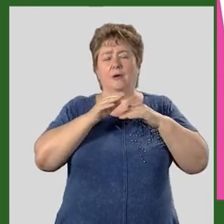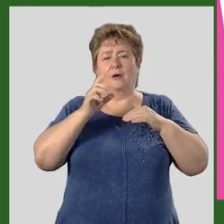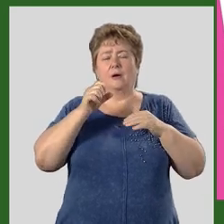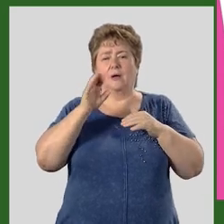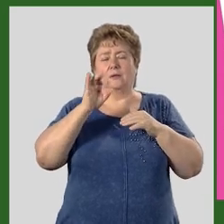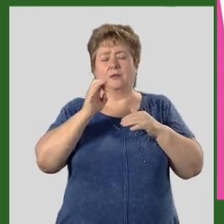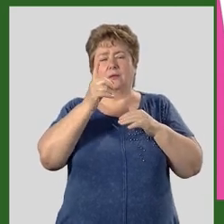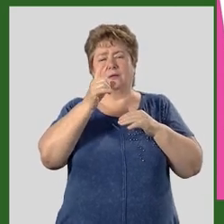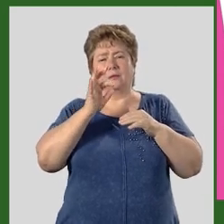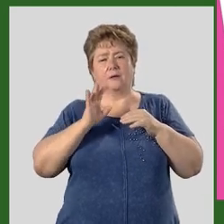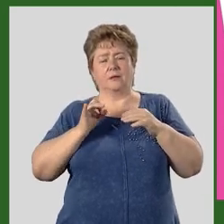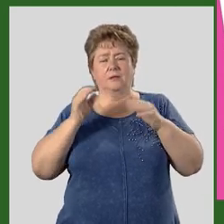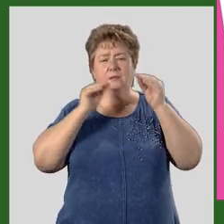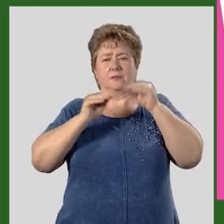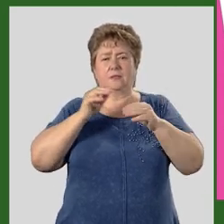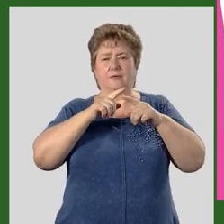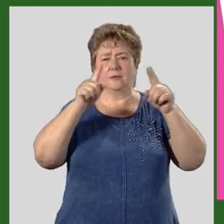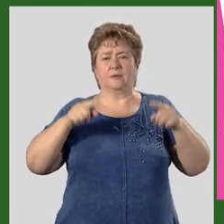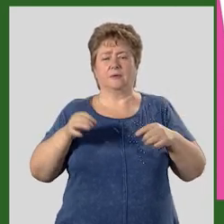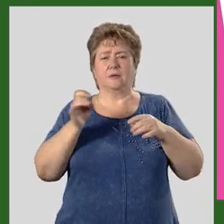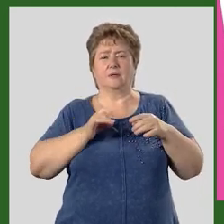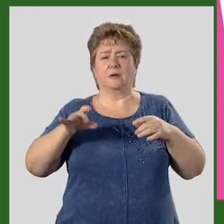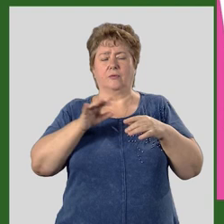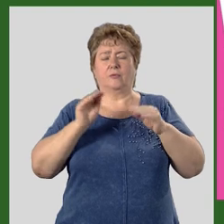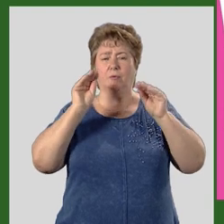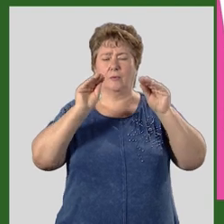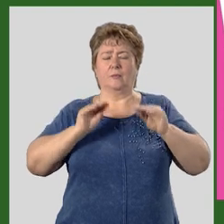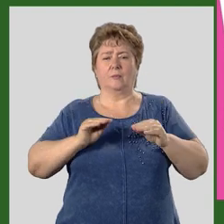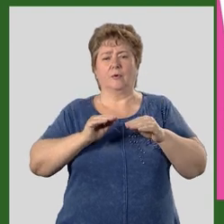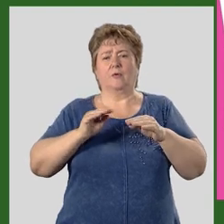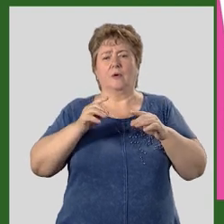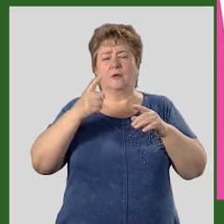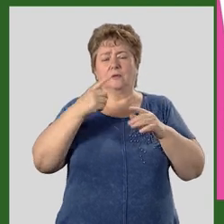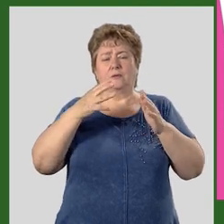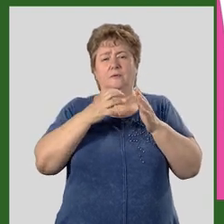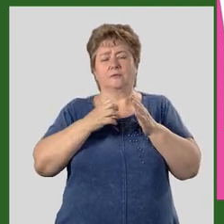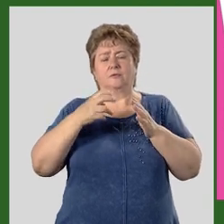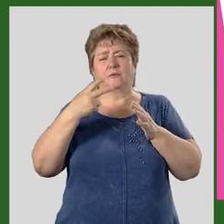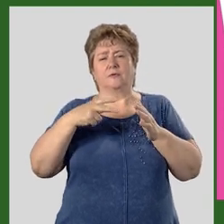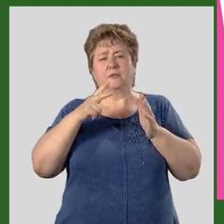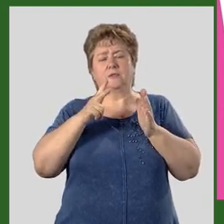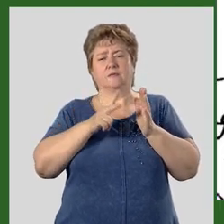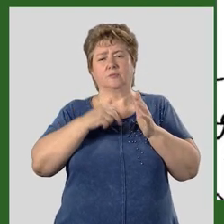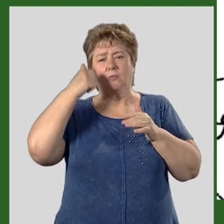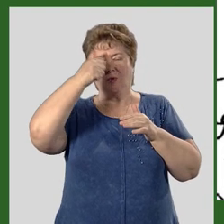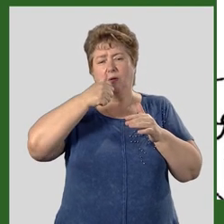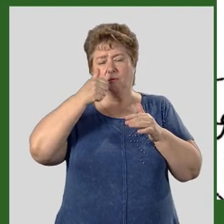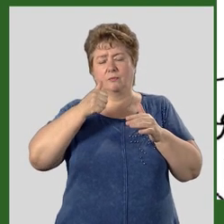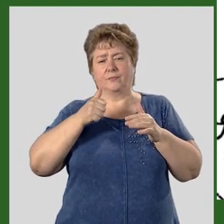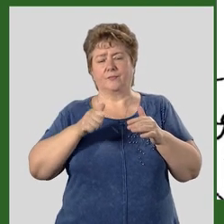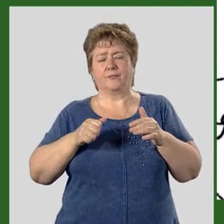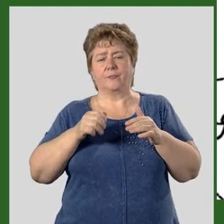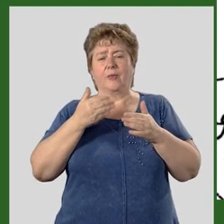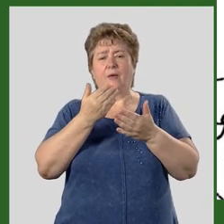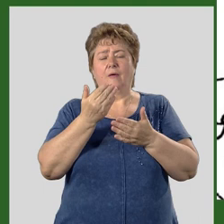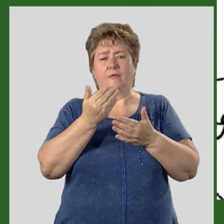Хантынгри. Составленная им карта района опубликована в 1928 году.